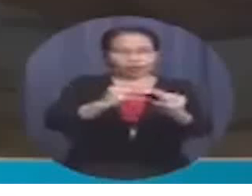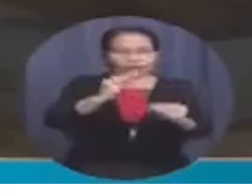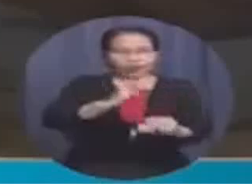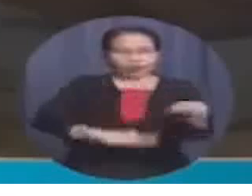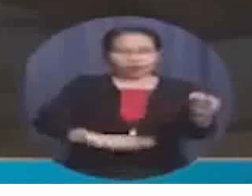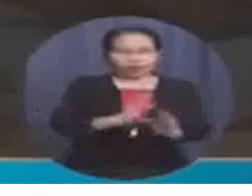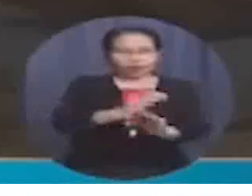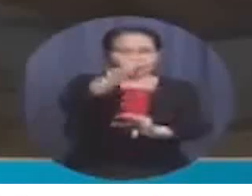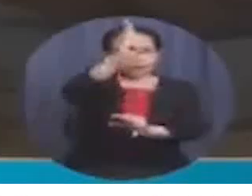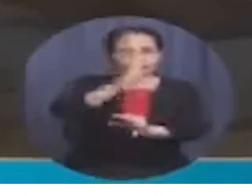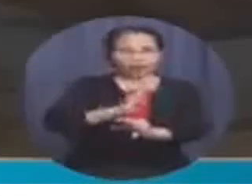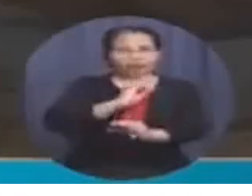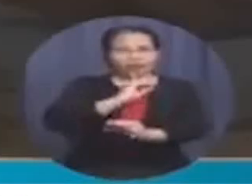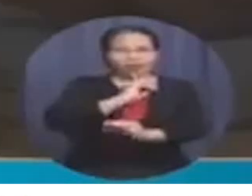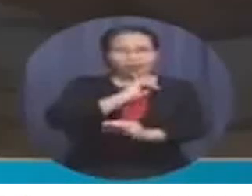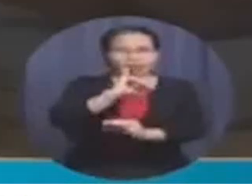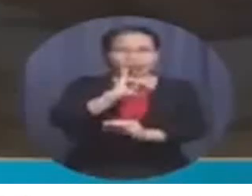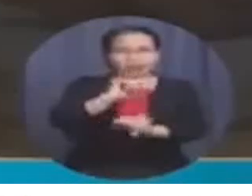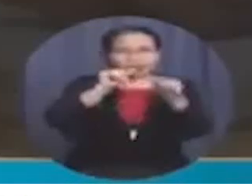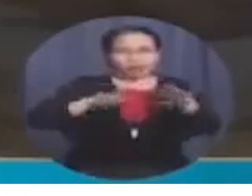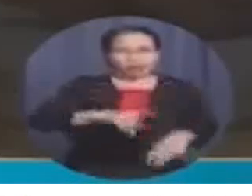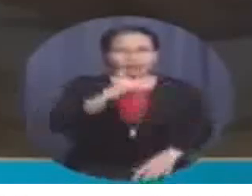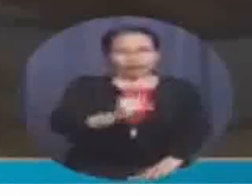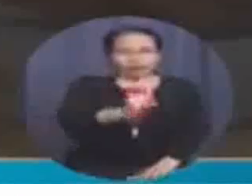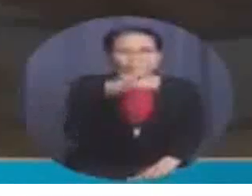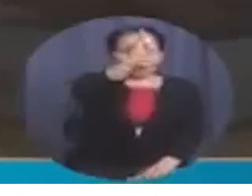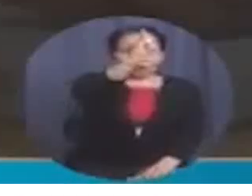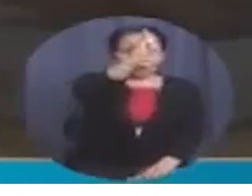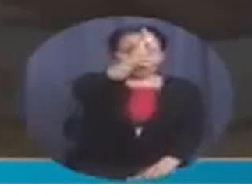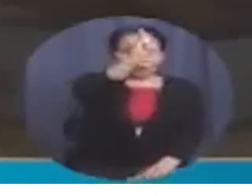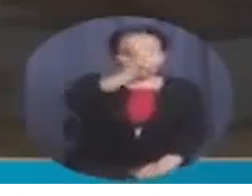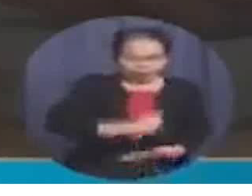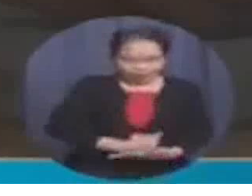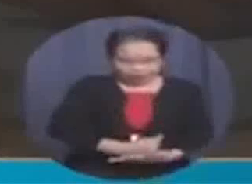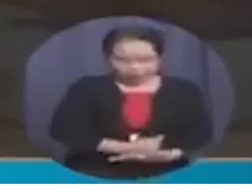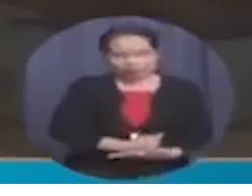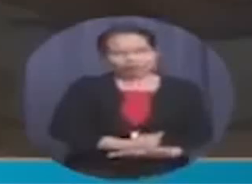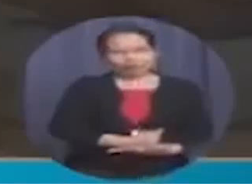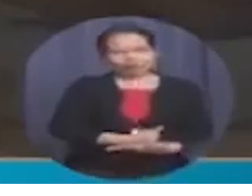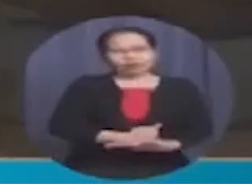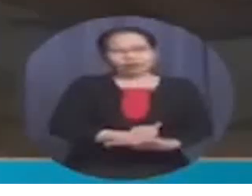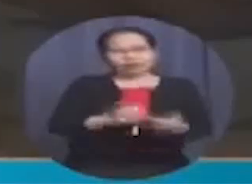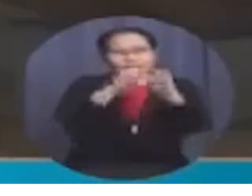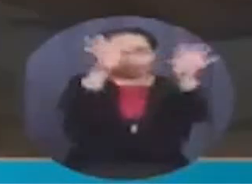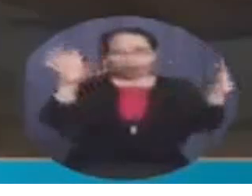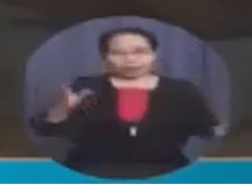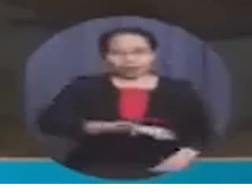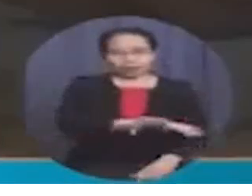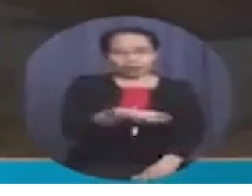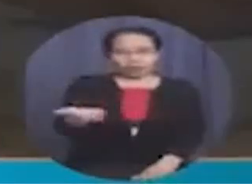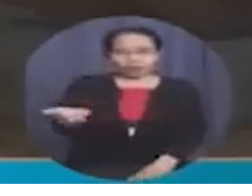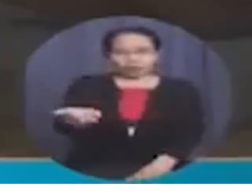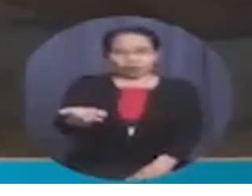en lugar del Creador, quien es bendito por los siglos. Amen. Hindi ba mamaliwanag sa inyo yan,